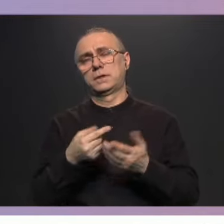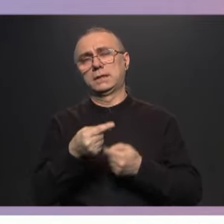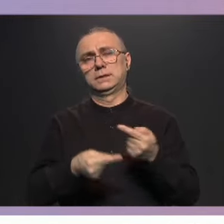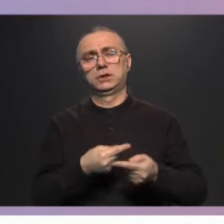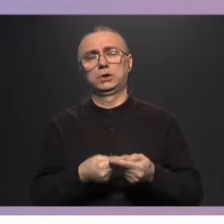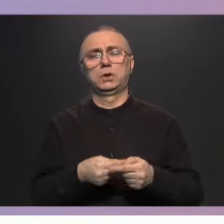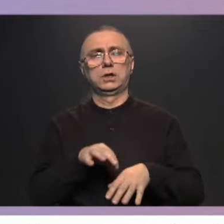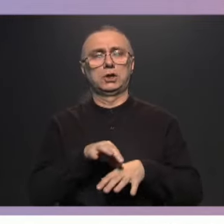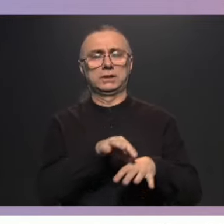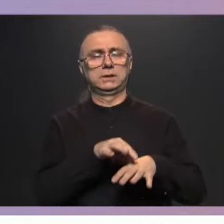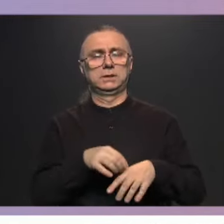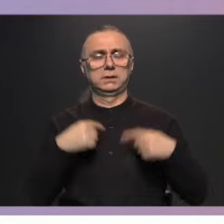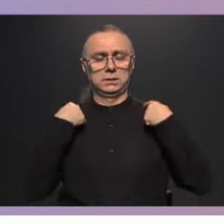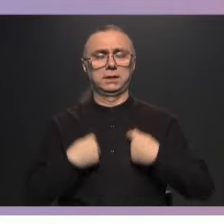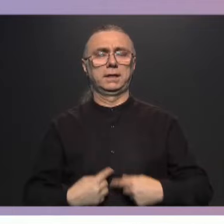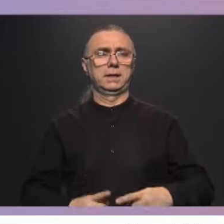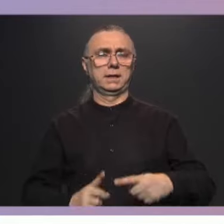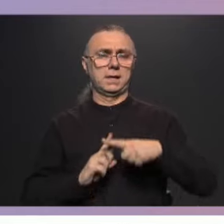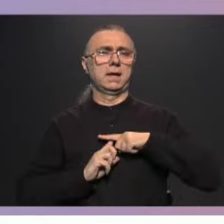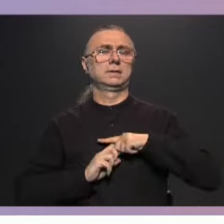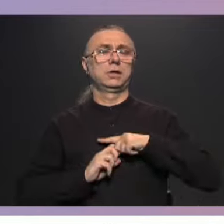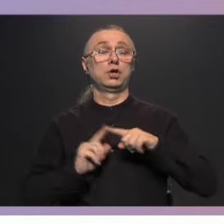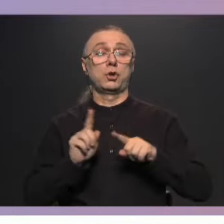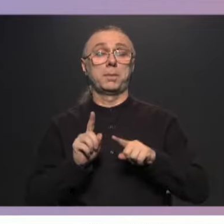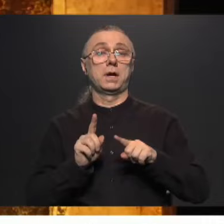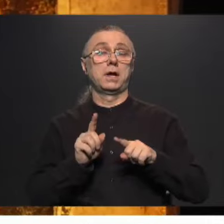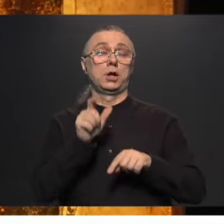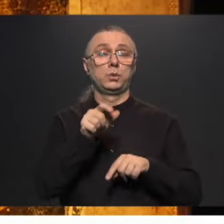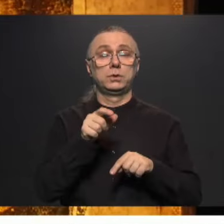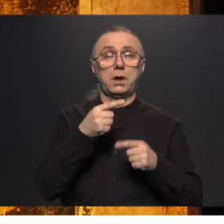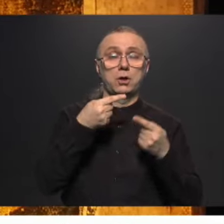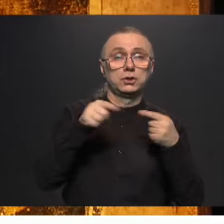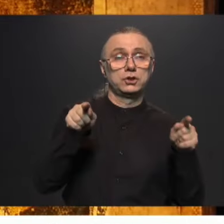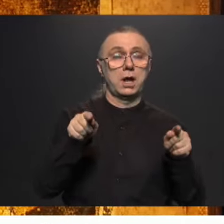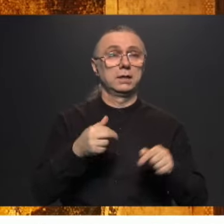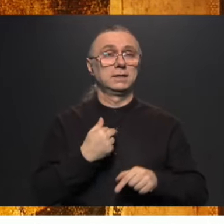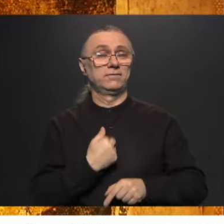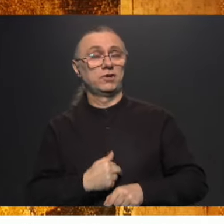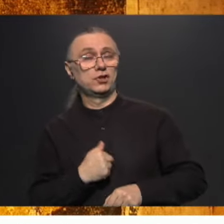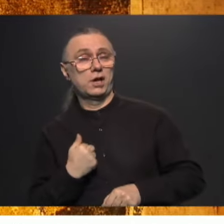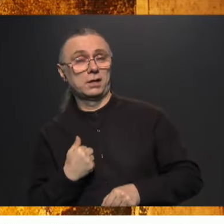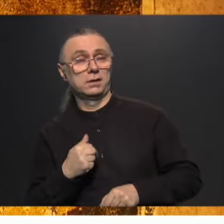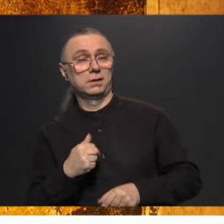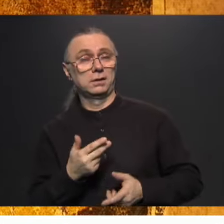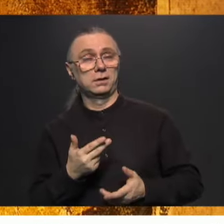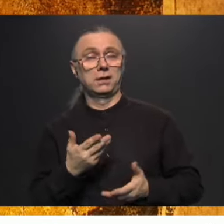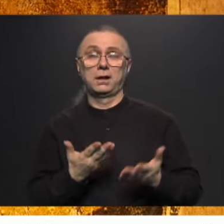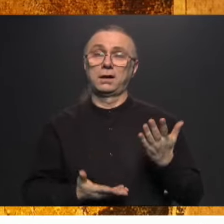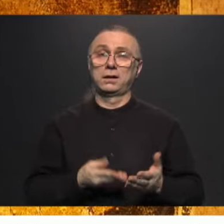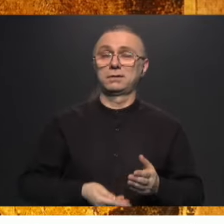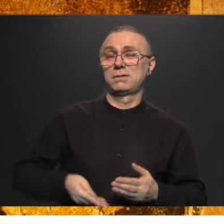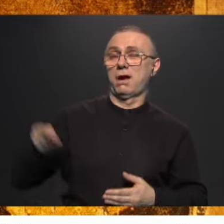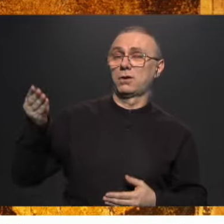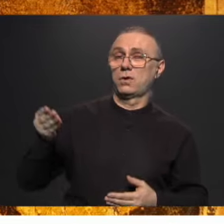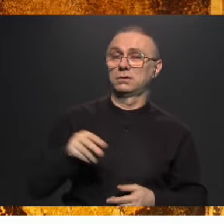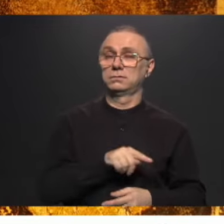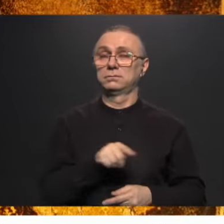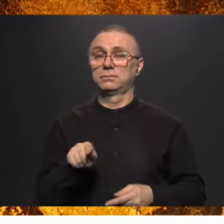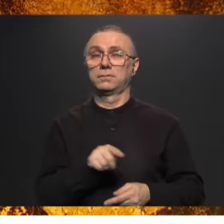длинные волосы являлись неким таким атрибутом. До этой моды, так скажем, ну, назовем это так, до этой моды,